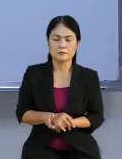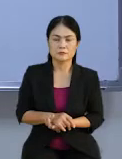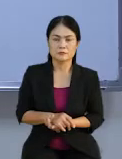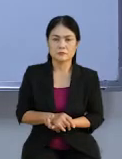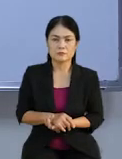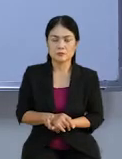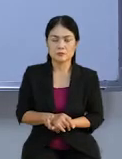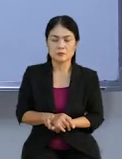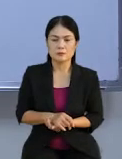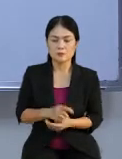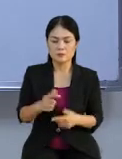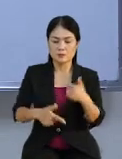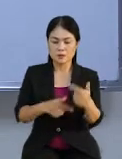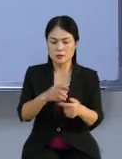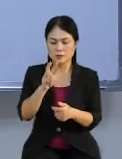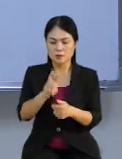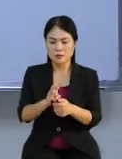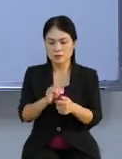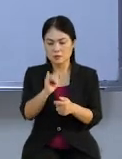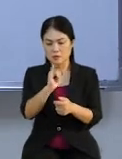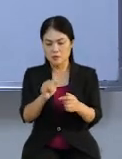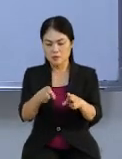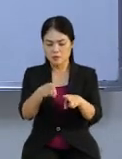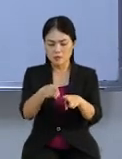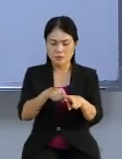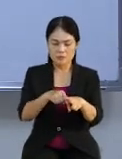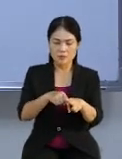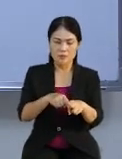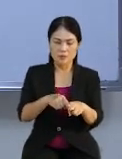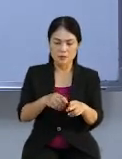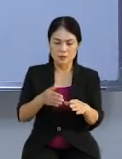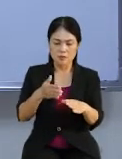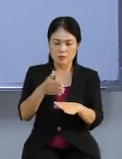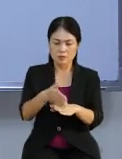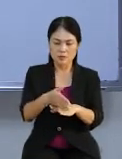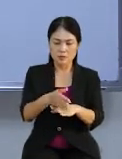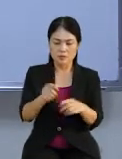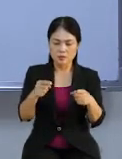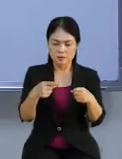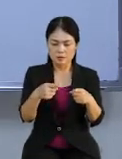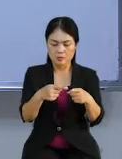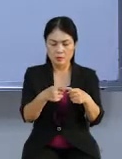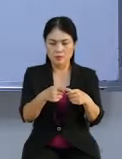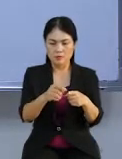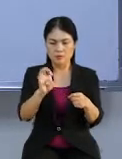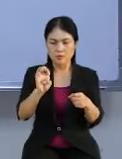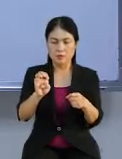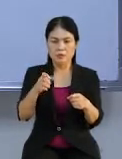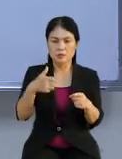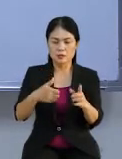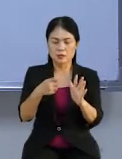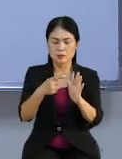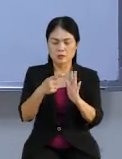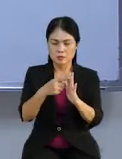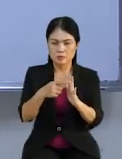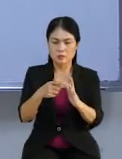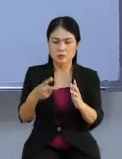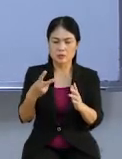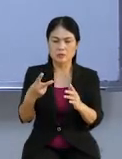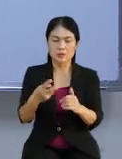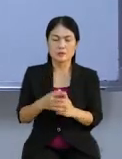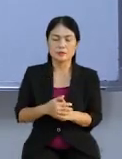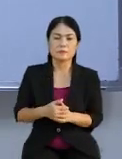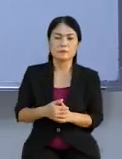bà chấm hiên thị bảy cú bòn toát cắt tám chấm nói bỏ sóp này nú tén pì tỏ chấm hiên thị